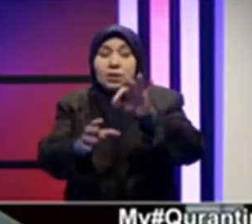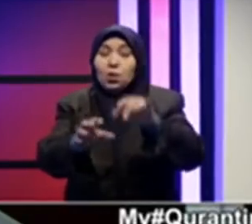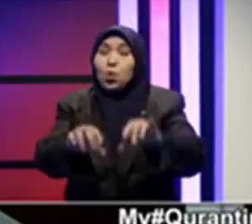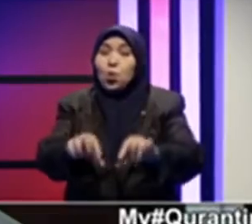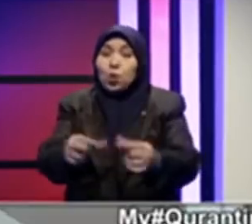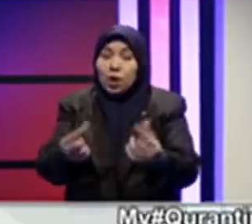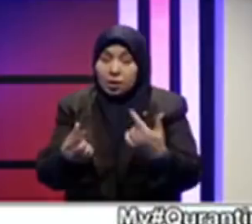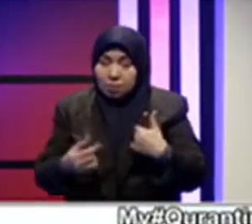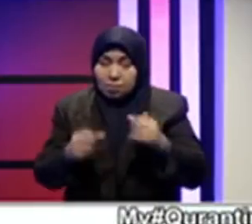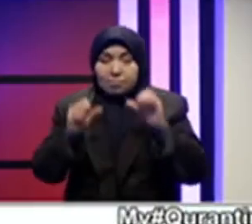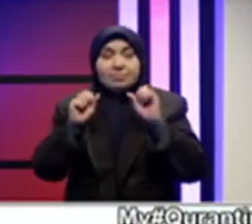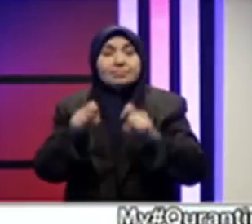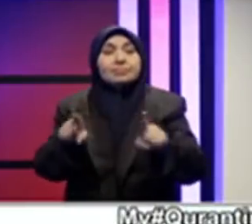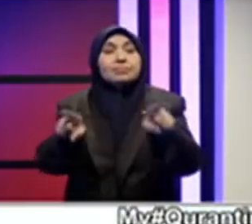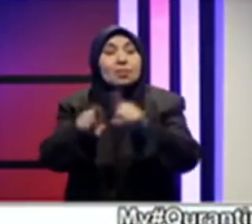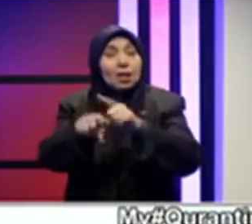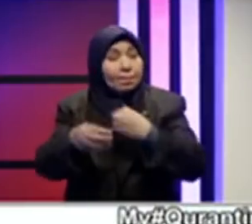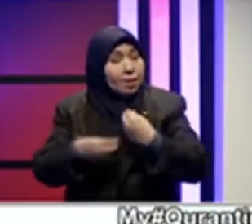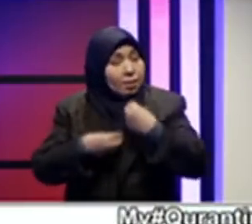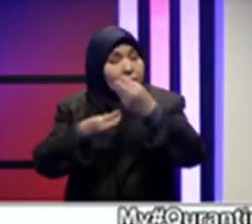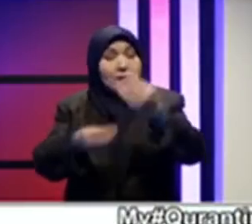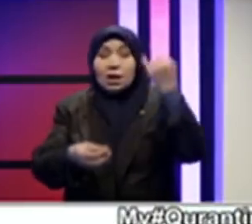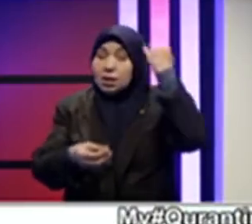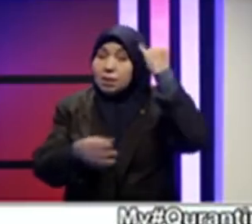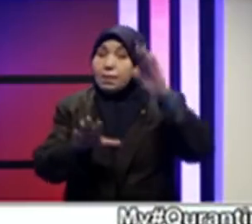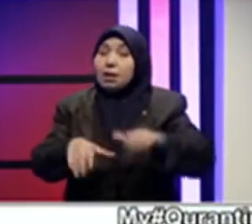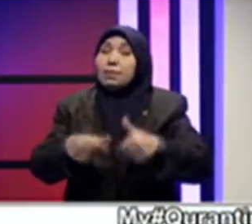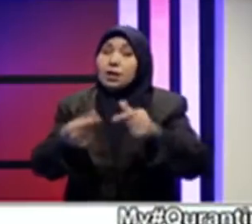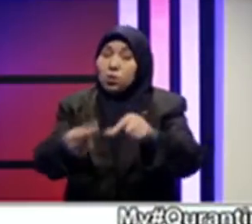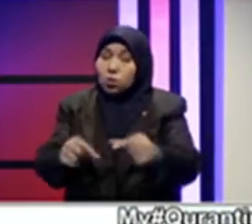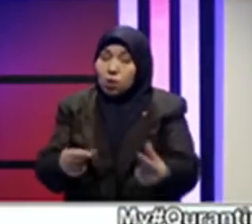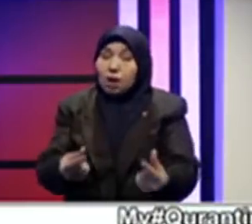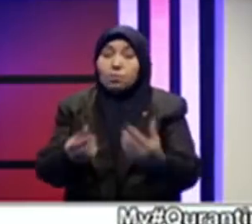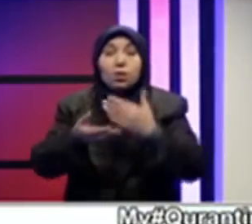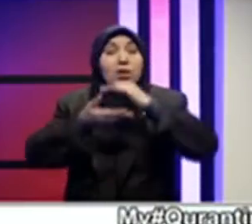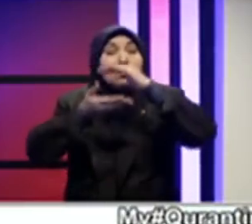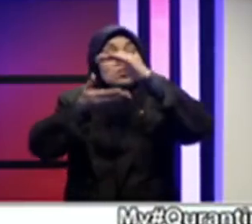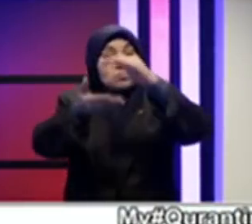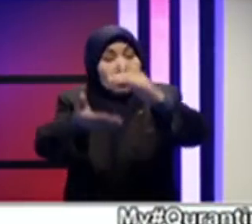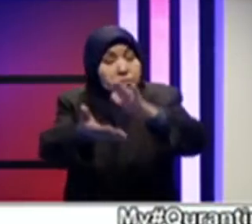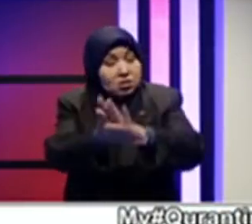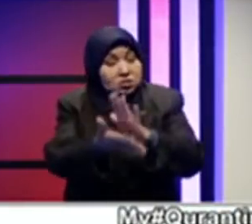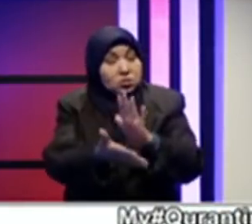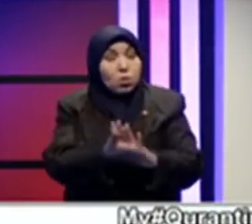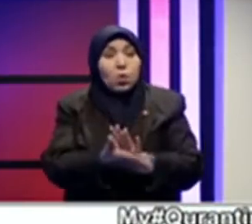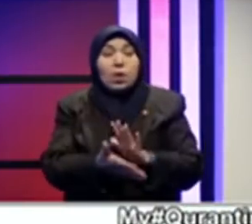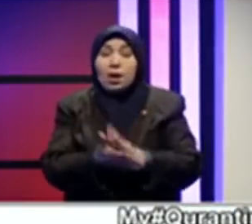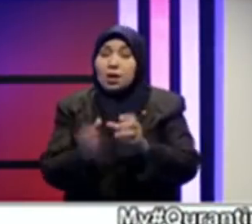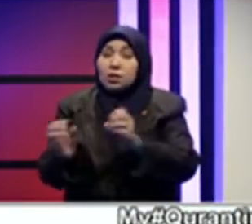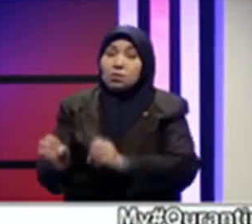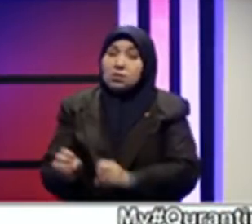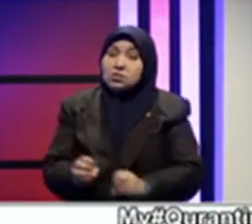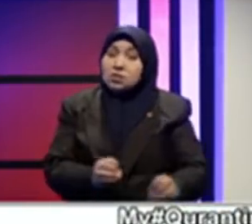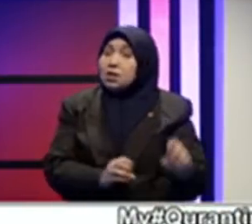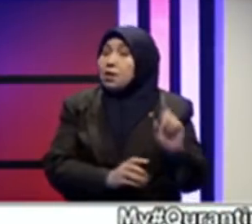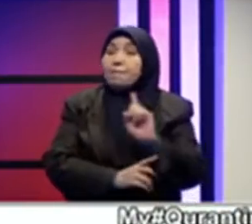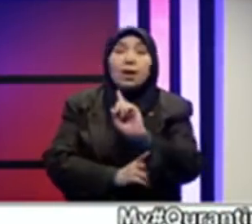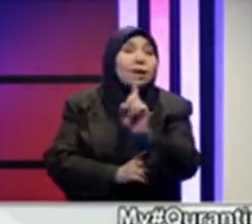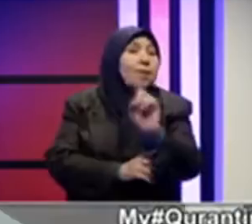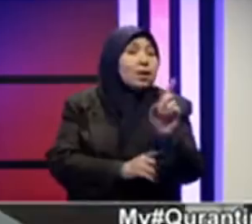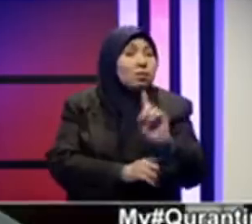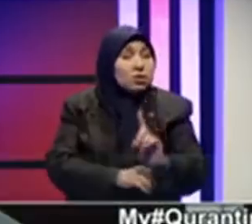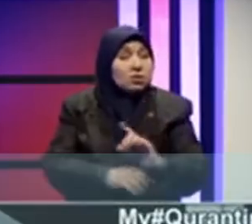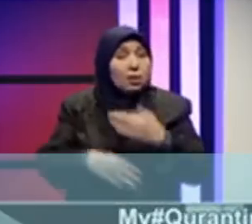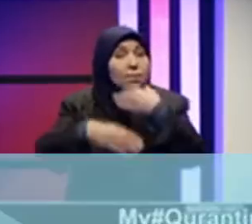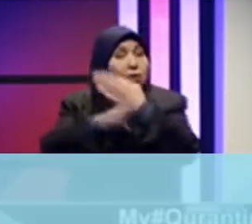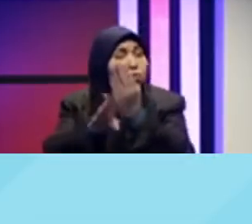boleh menyumbang idea bagaimana Al-Quran boleh disampaikan di sekolah, di organisasi, ya di mana sahaja dalam bentuk